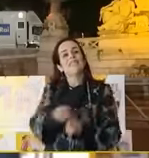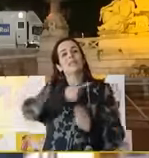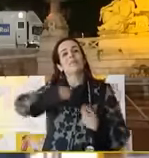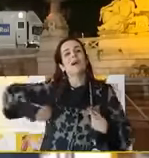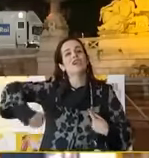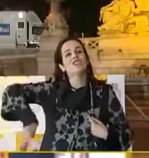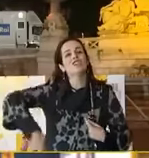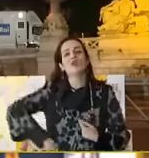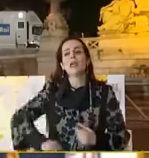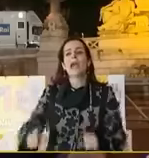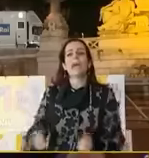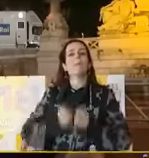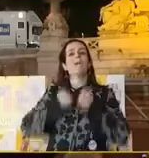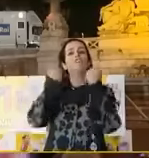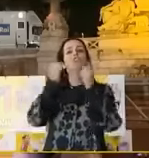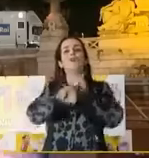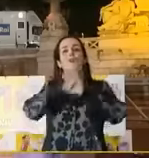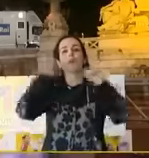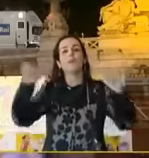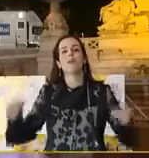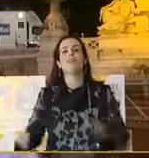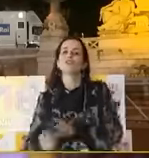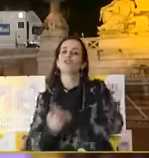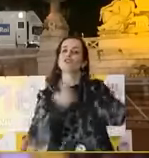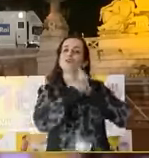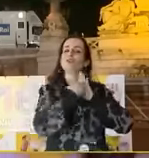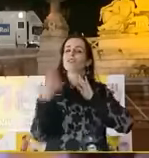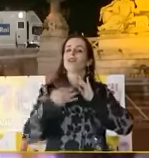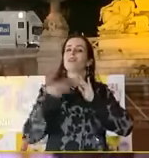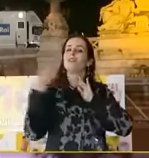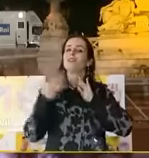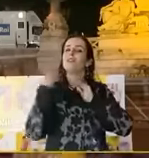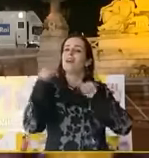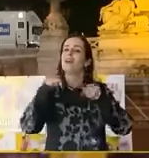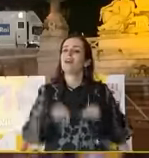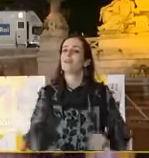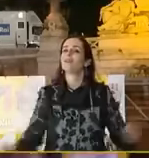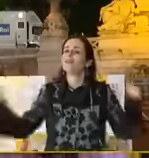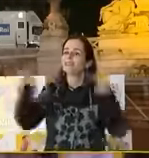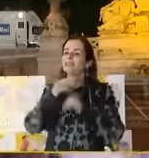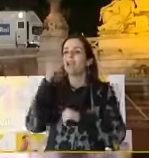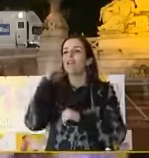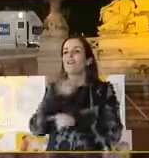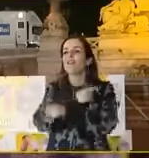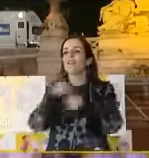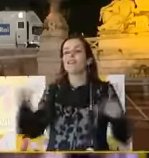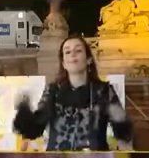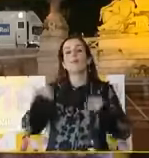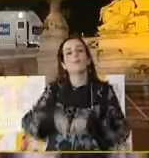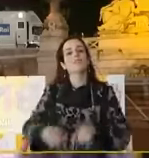mai abbandonato e questa è diventata la nostra forza più grande.